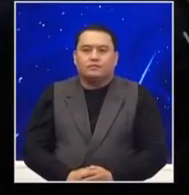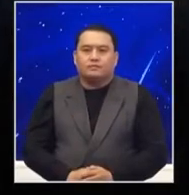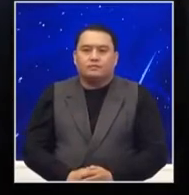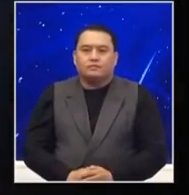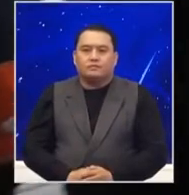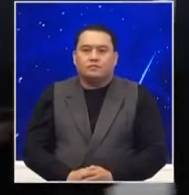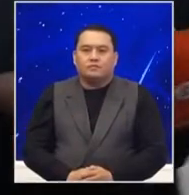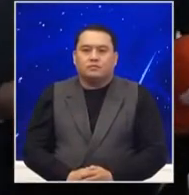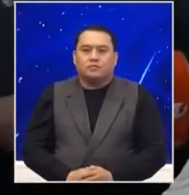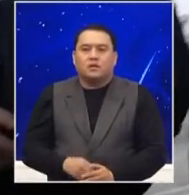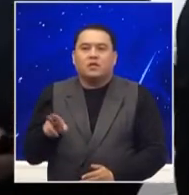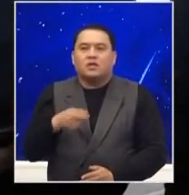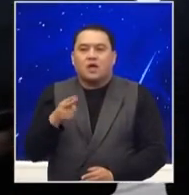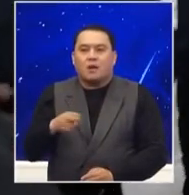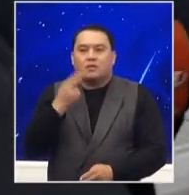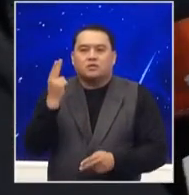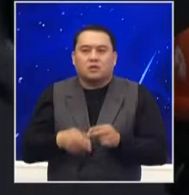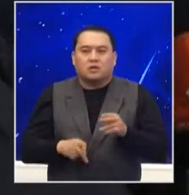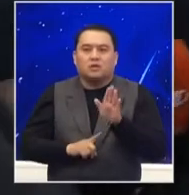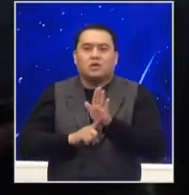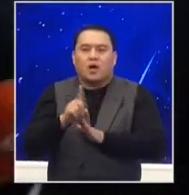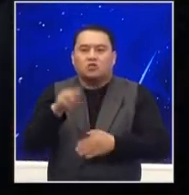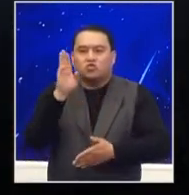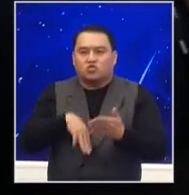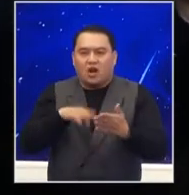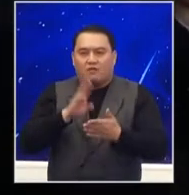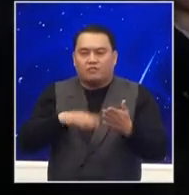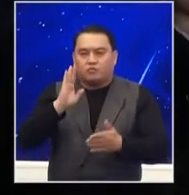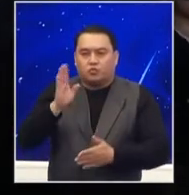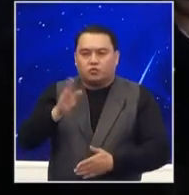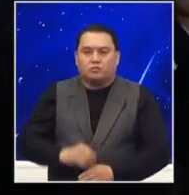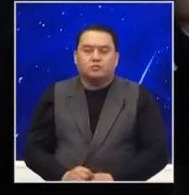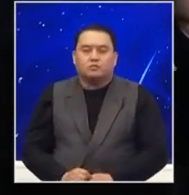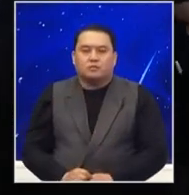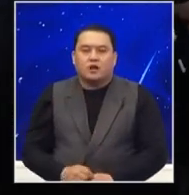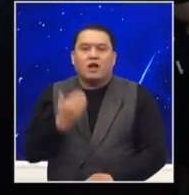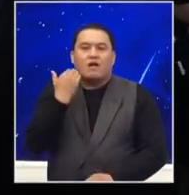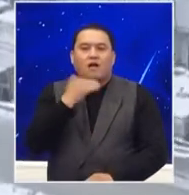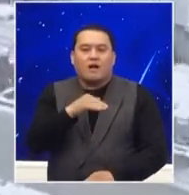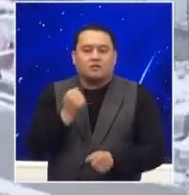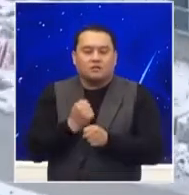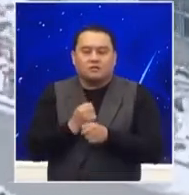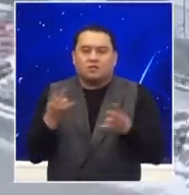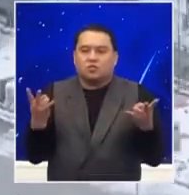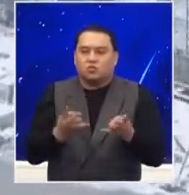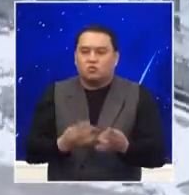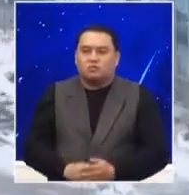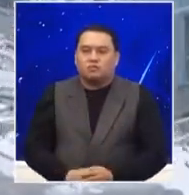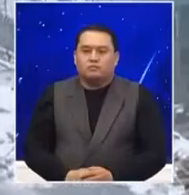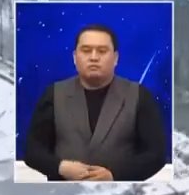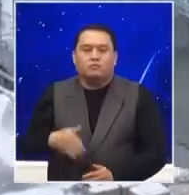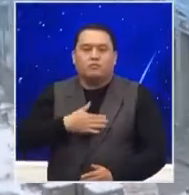конца декабря пусть сделает. Не успеет, потом начинайте штрафные санкции ему дать. Но качественно делать.